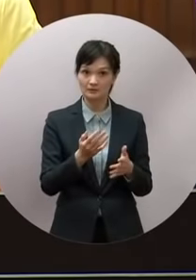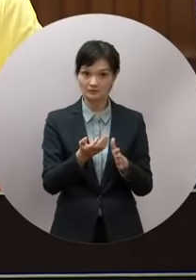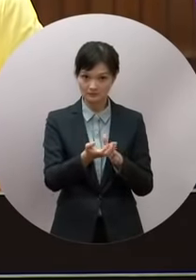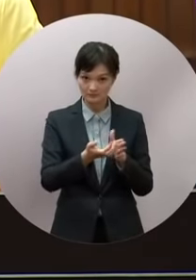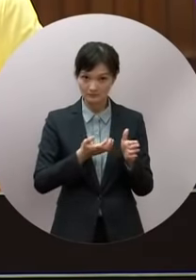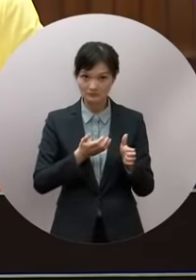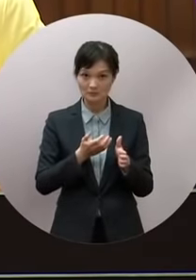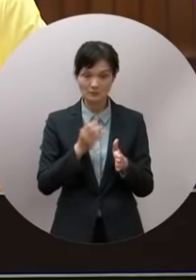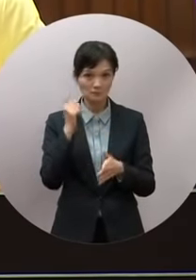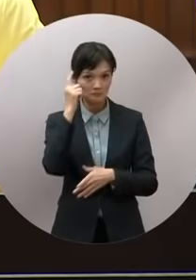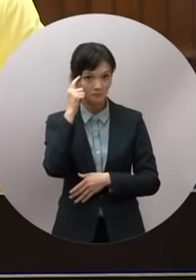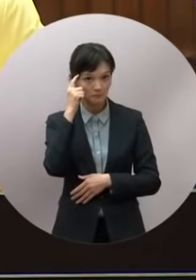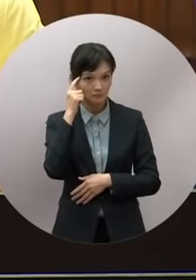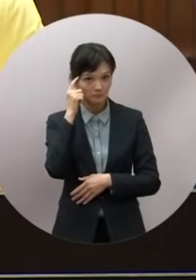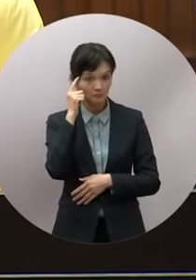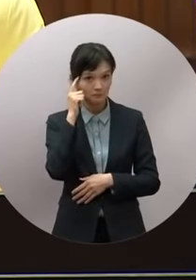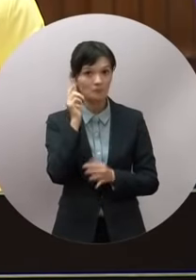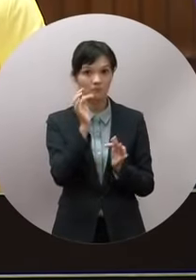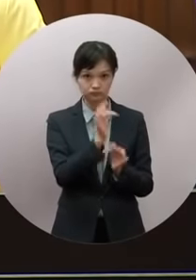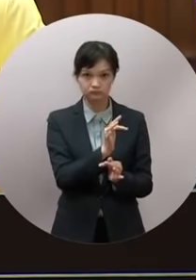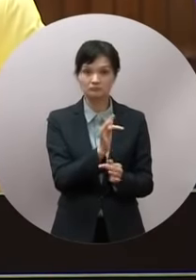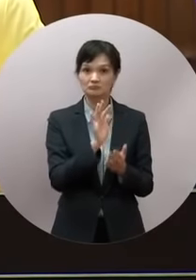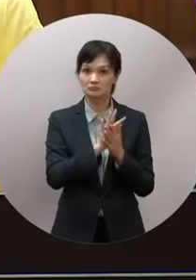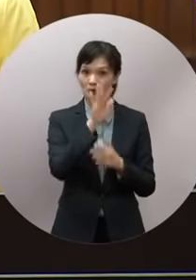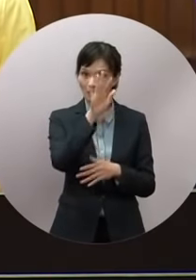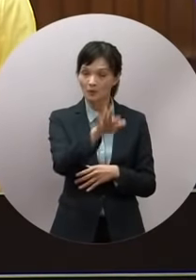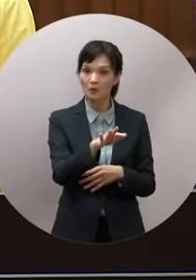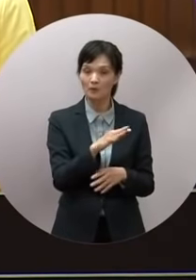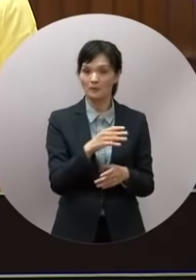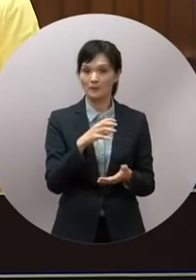临渴掘井。所以本席这边也